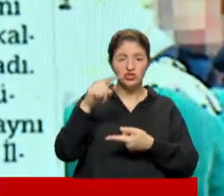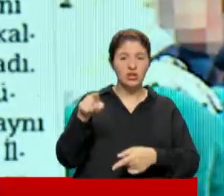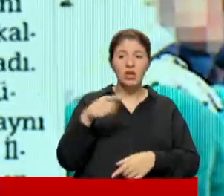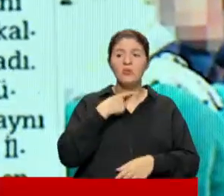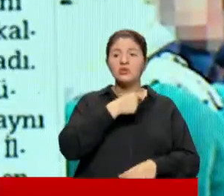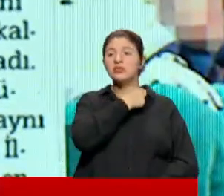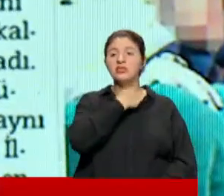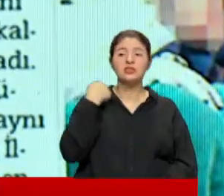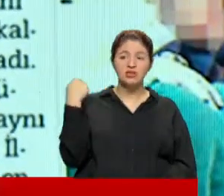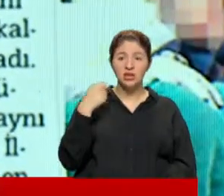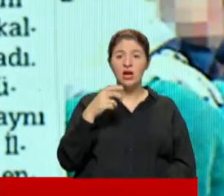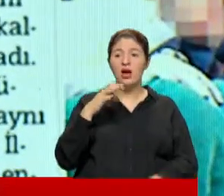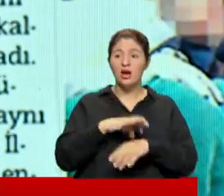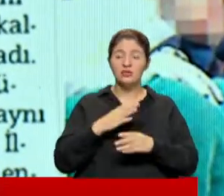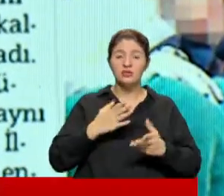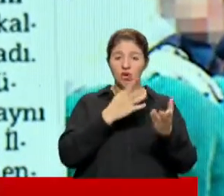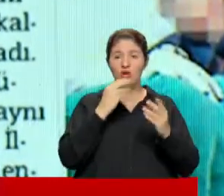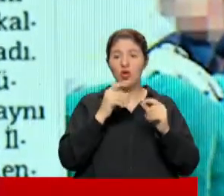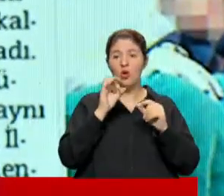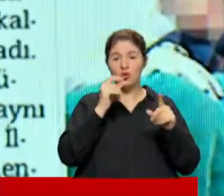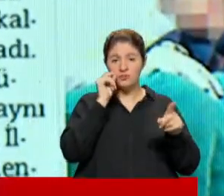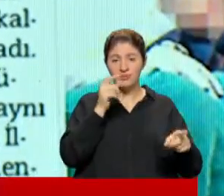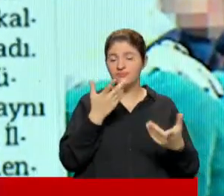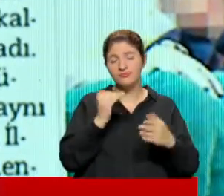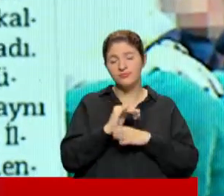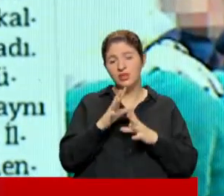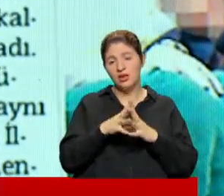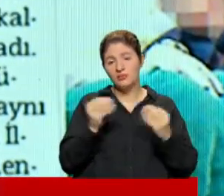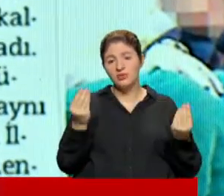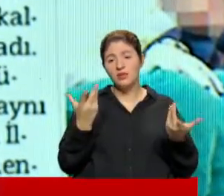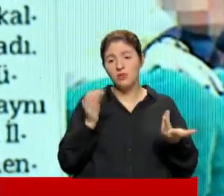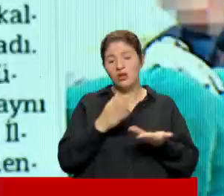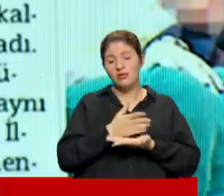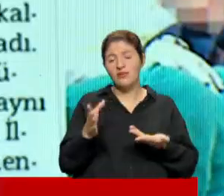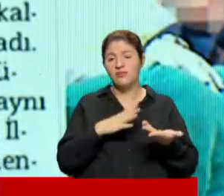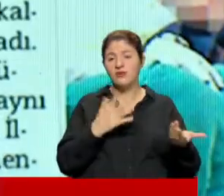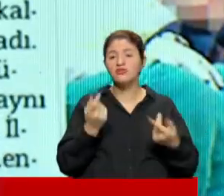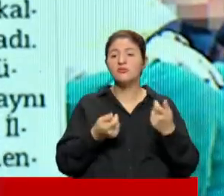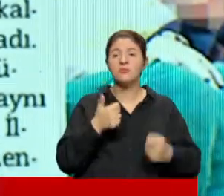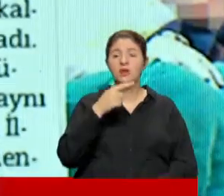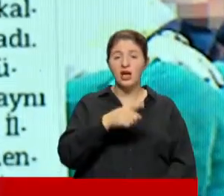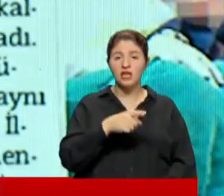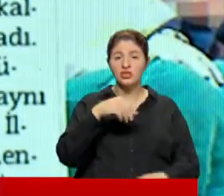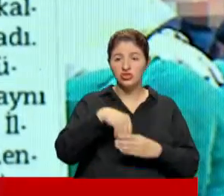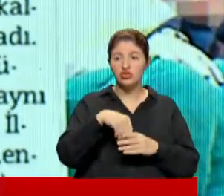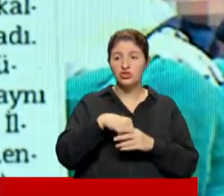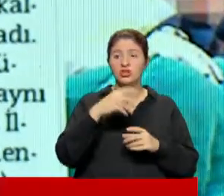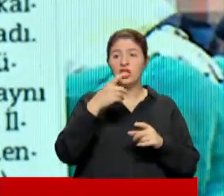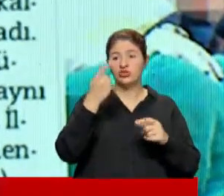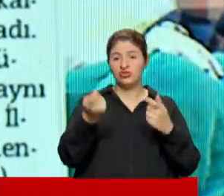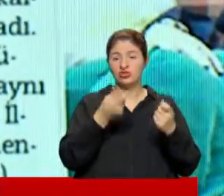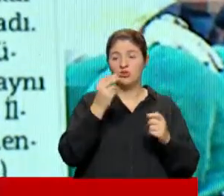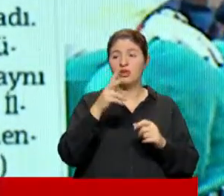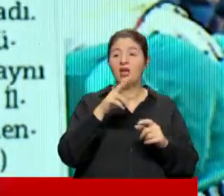parçaladılar hastaneye kaldırılan Şener kurtarılamadı devamında bö böyle geliyor çalışma Bakanlığında bürokrat olan Ali G